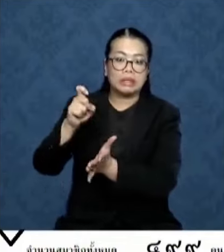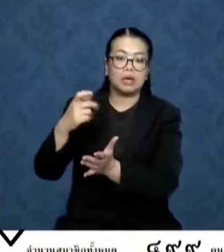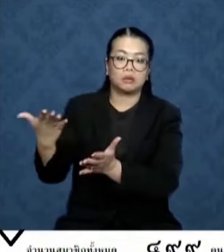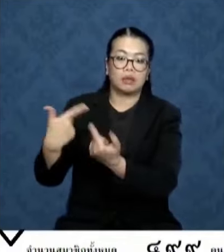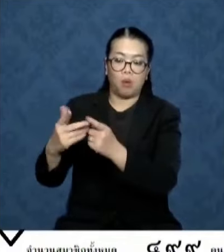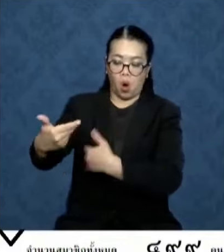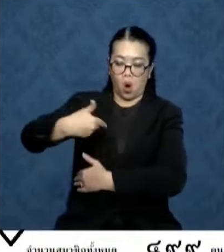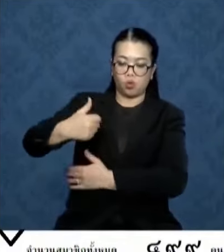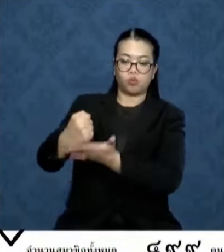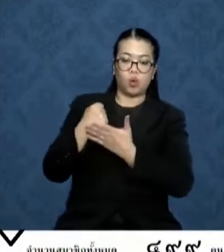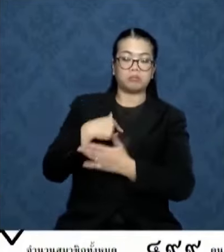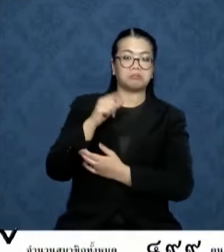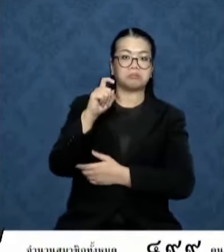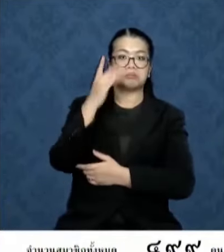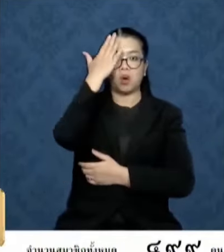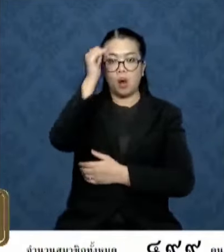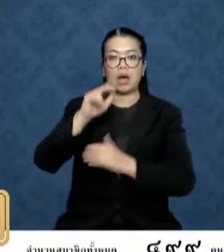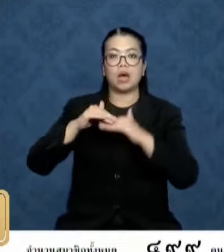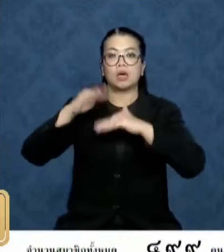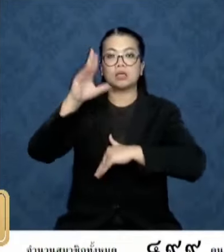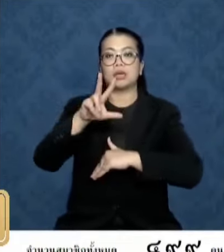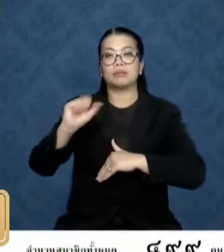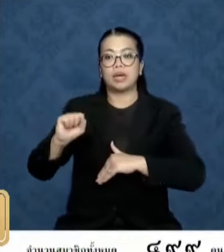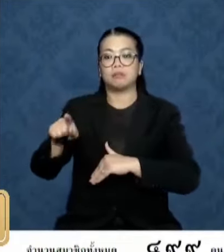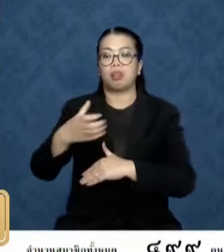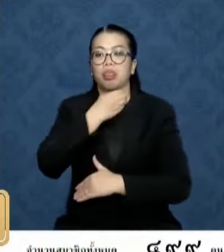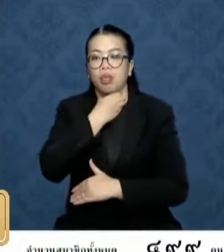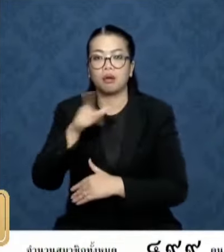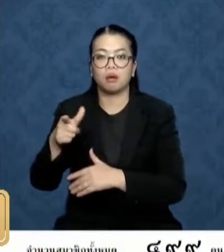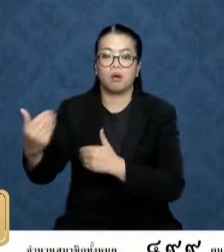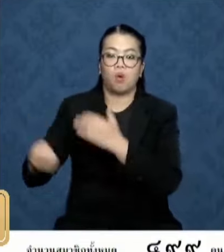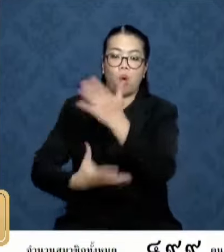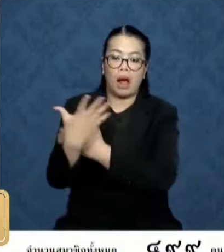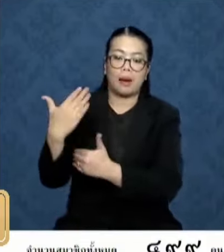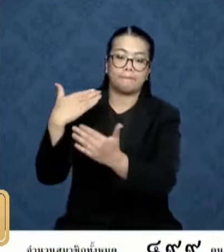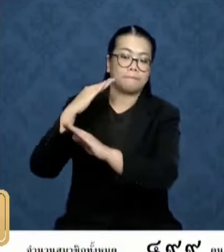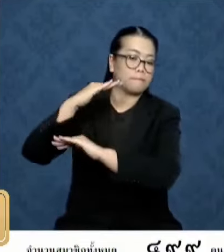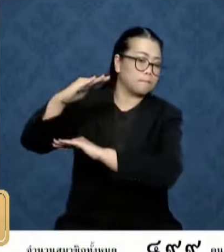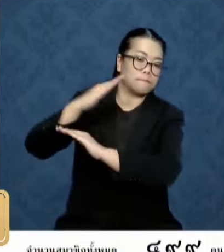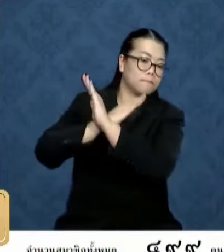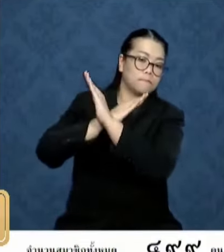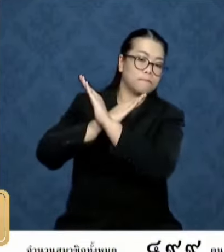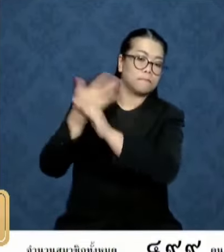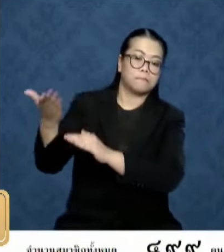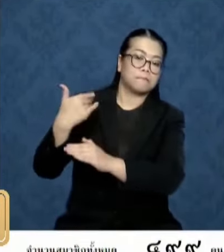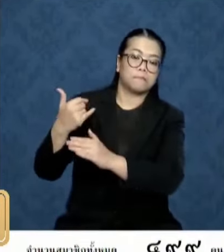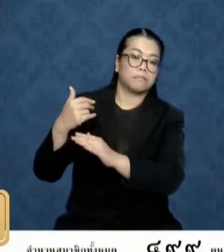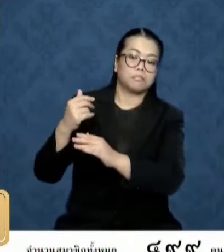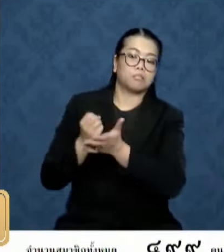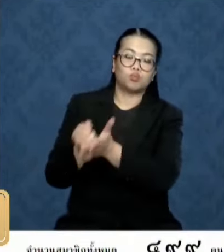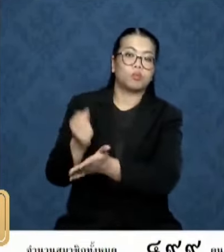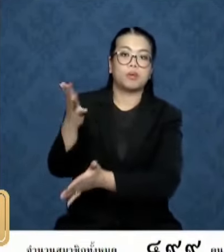ผู้ทต้กันคามชวยเหอเร่งดวนครับถูกกดกันโอกาสสำหรับลนี่ SME ครับ